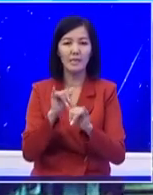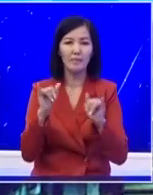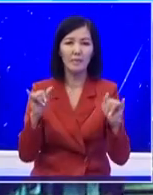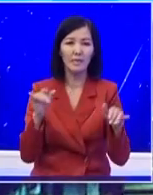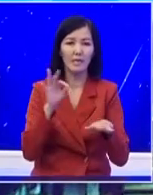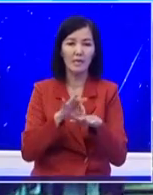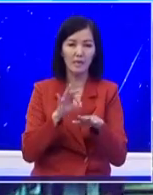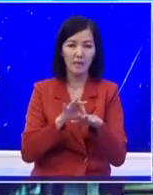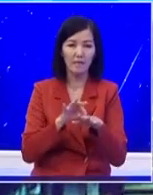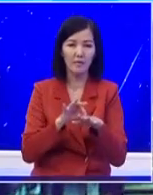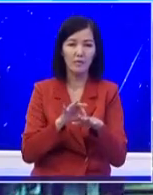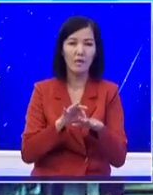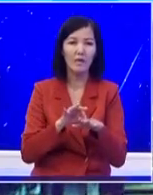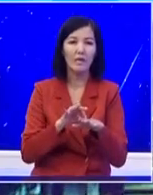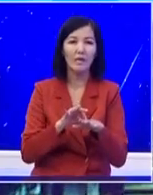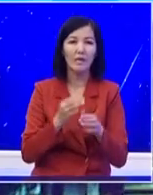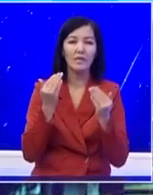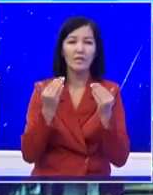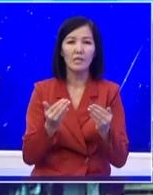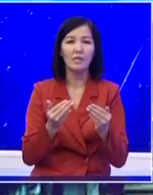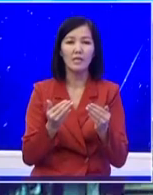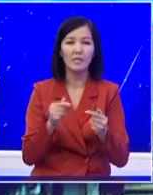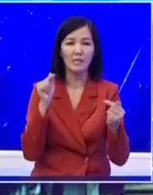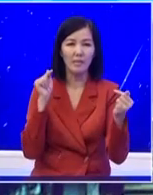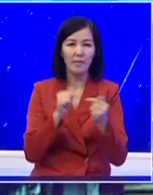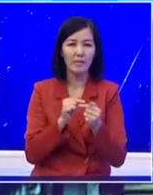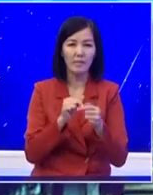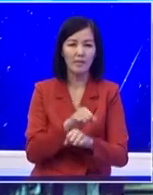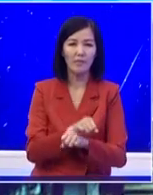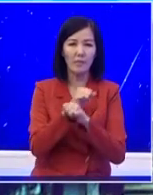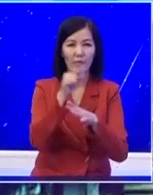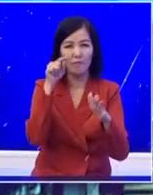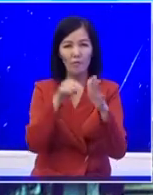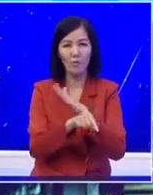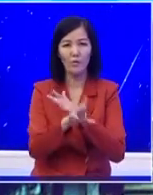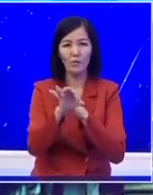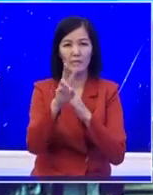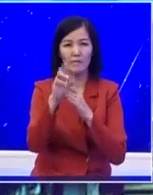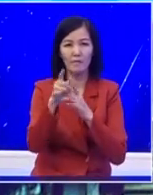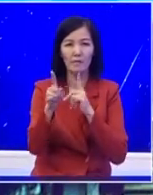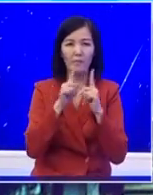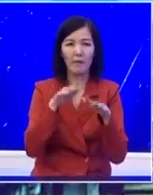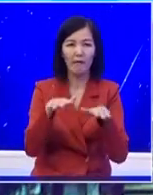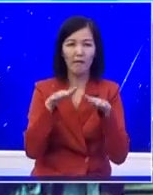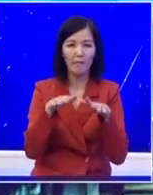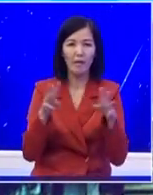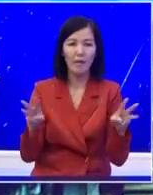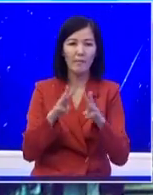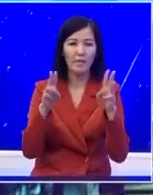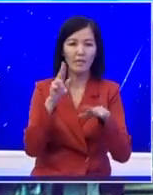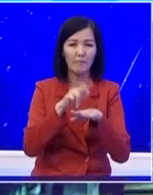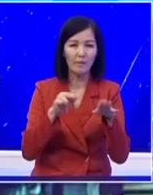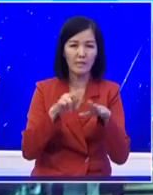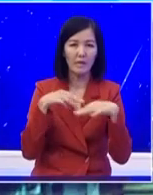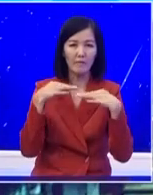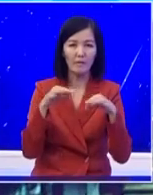распространения коронавирусной инфекции. Радикально настроенные демонстранты прорвались в холл здания сербского парламента, подожгли полицейские автомобили